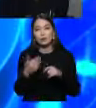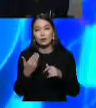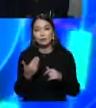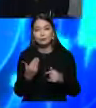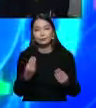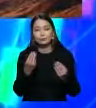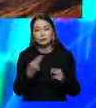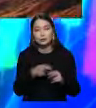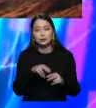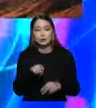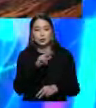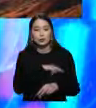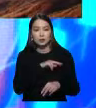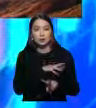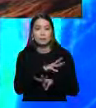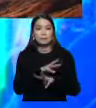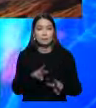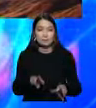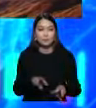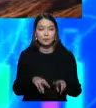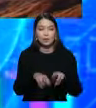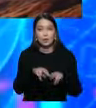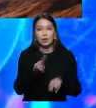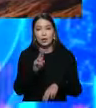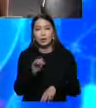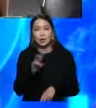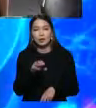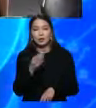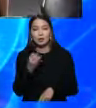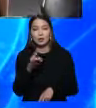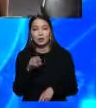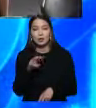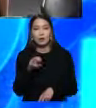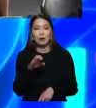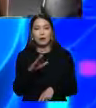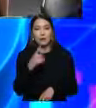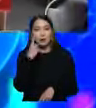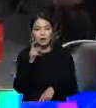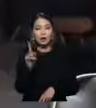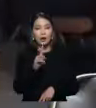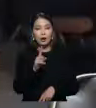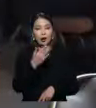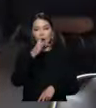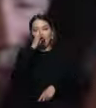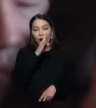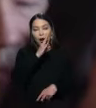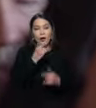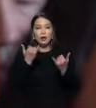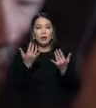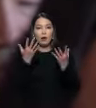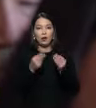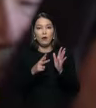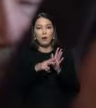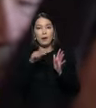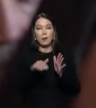инвестиционную привлекательность этой отрасли. Министр промышленности и строительства Канат Шарлапаев отметил, что в Казахстане на сегодняшний